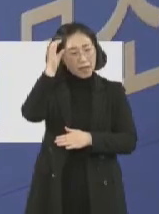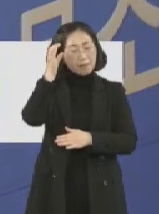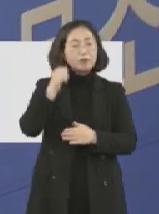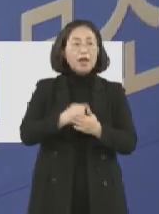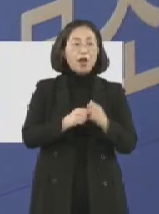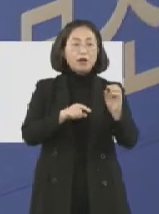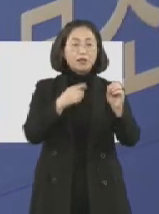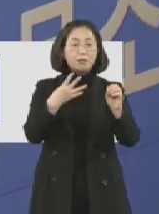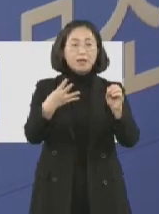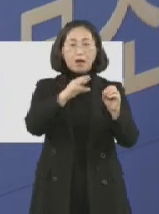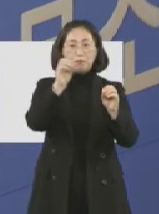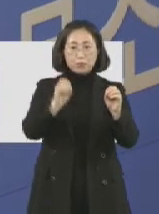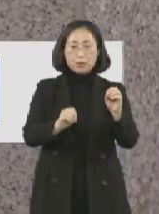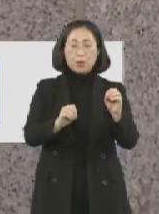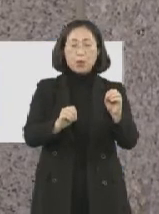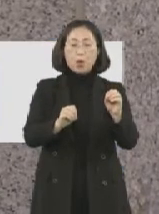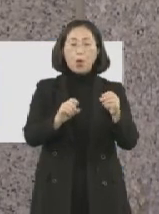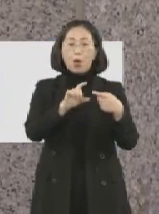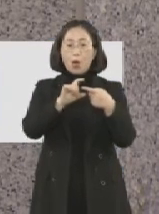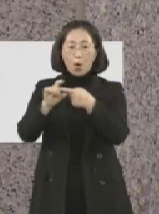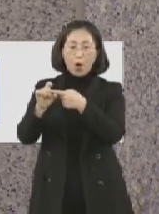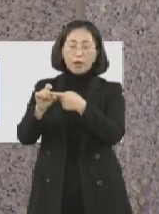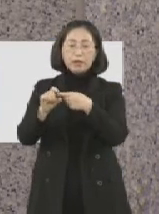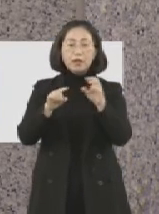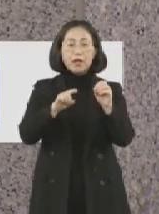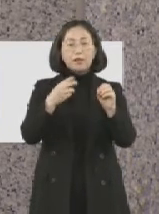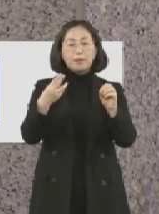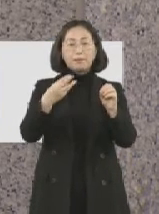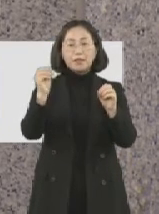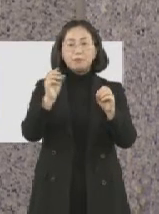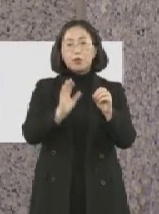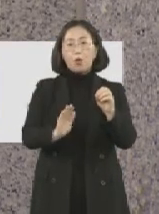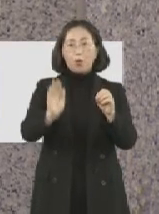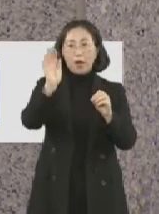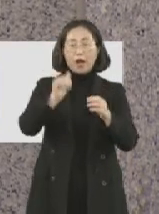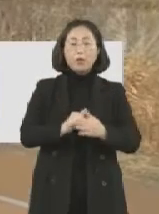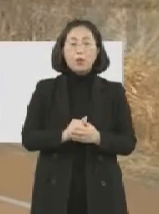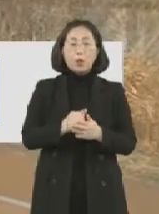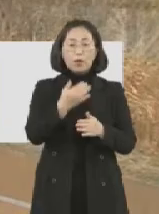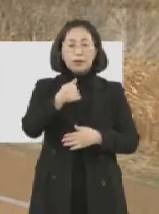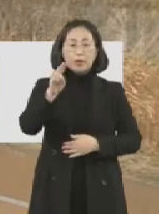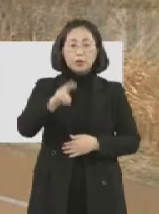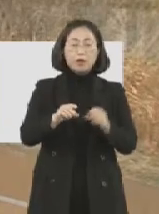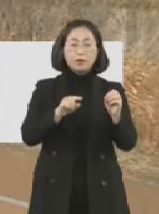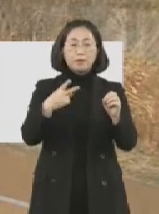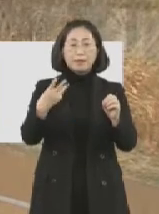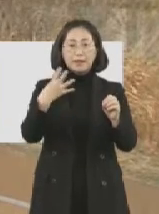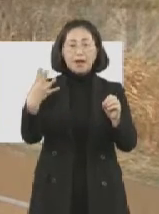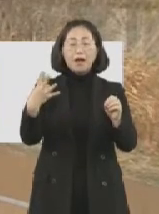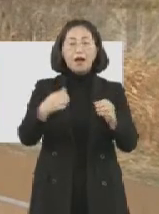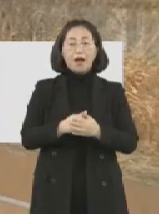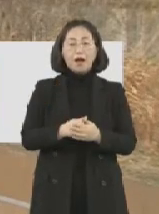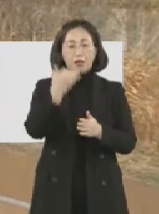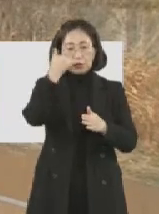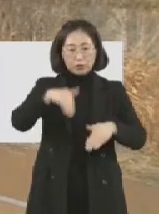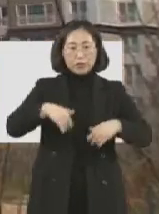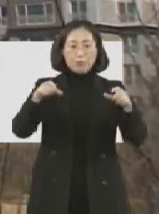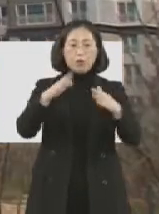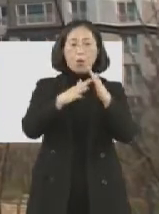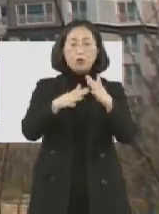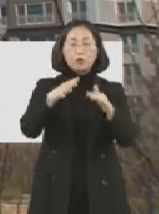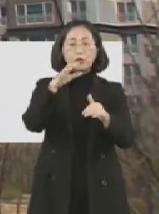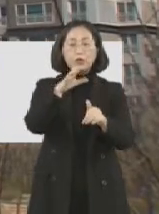0.4% 의 상승하는 등 평균 0.37% 올랐고 3종 0.24% 충남은 규제 지역인